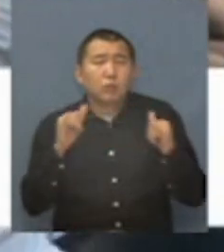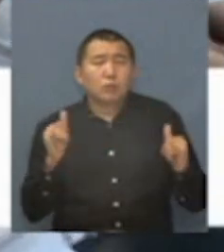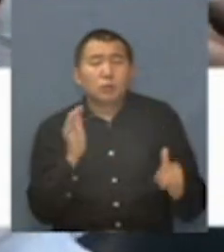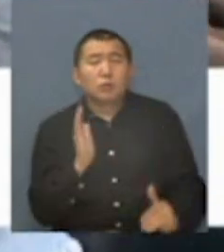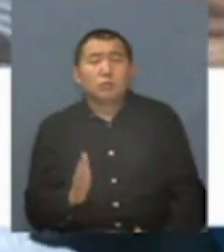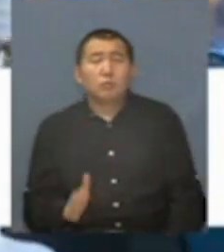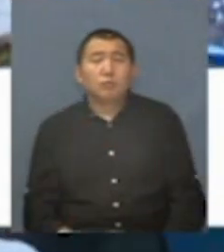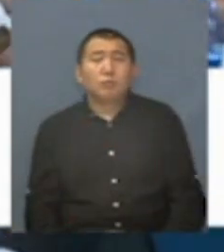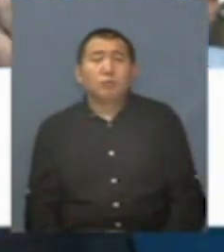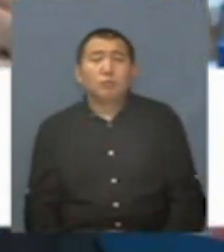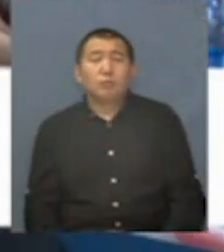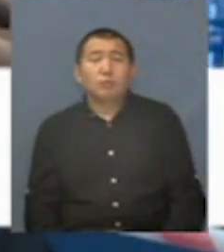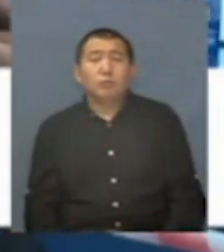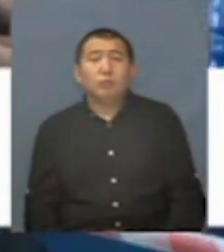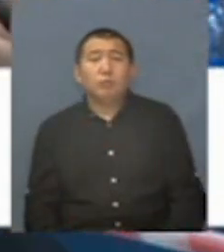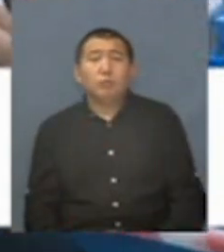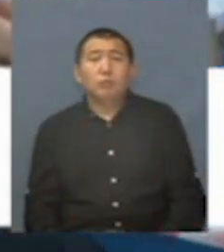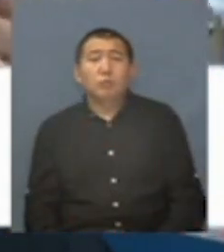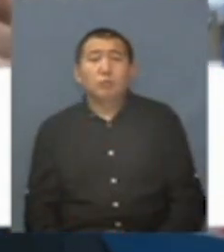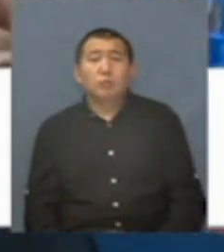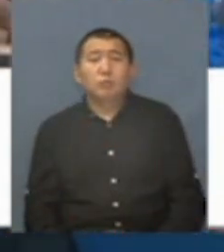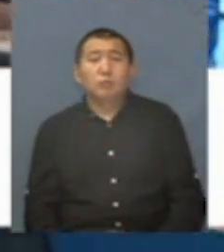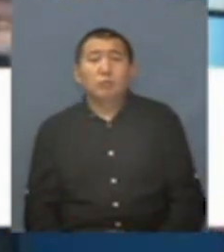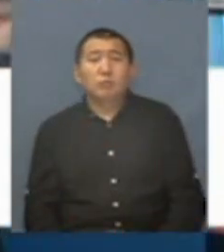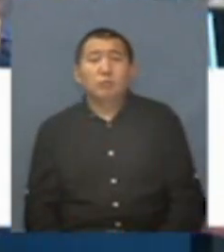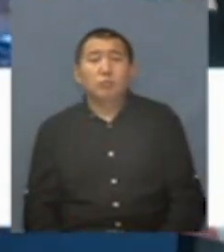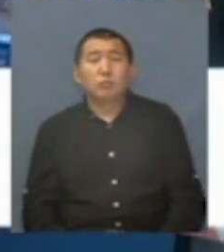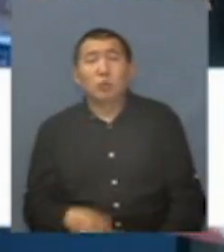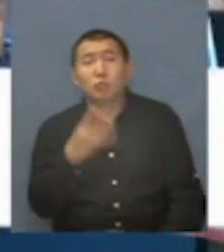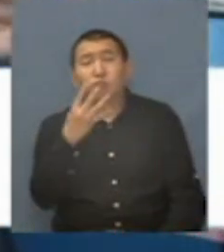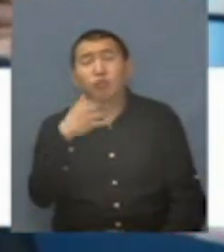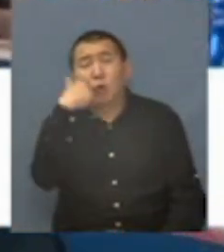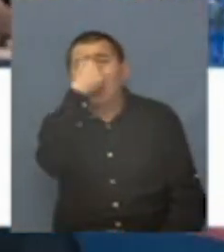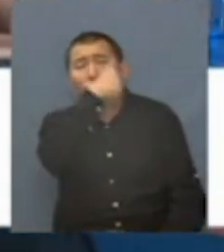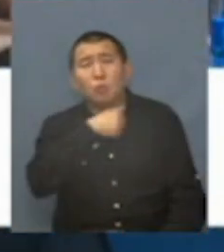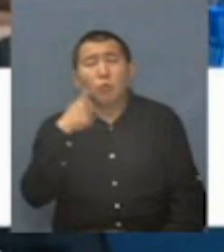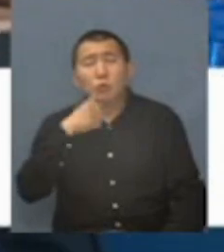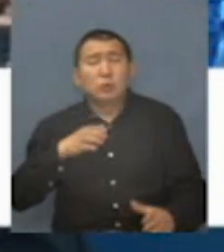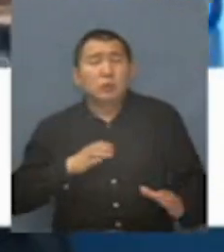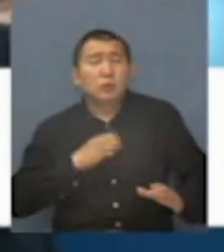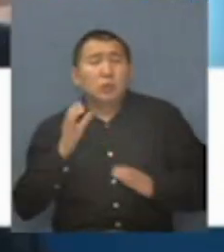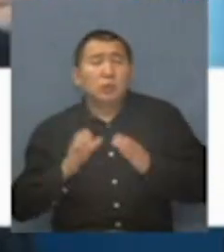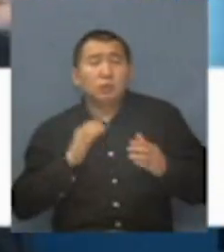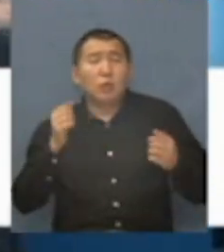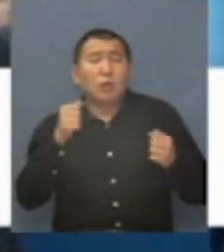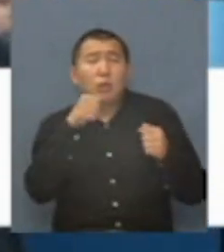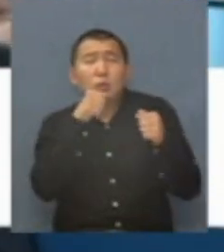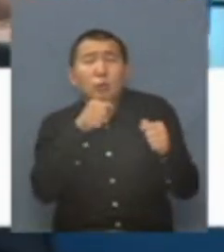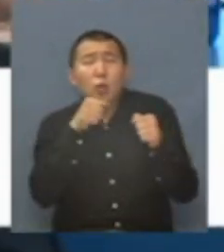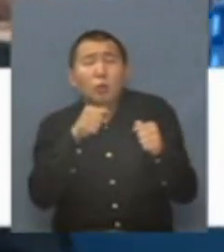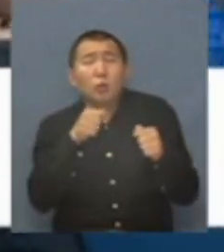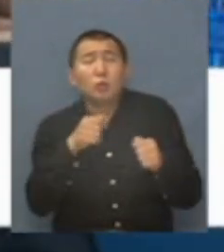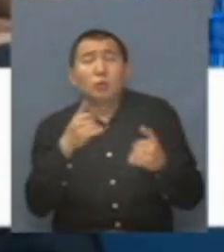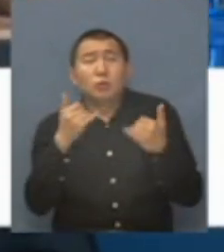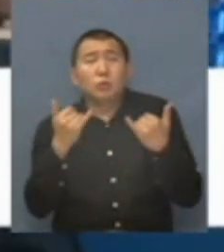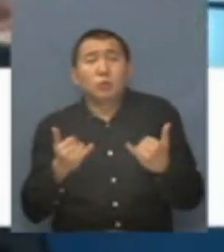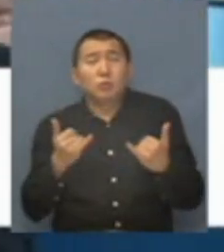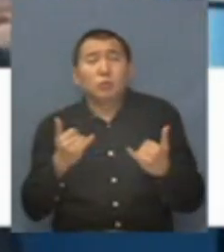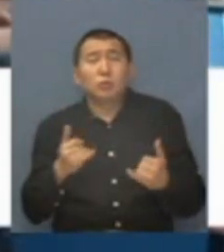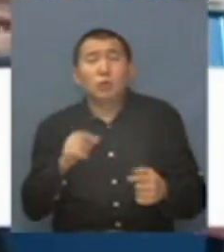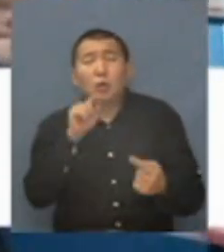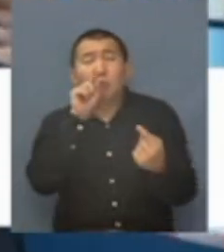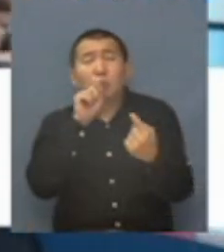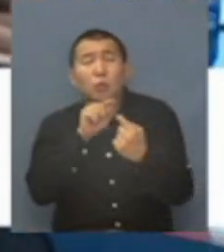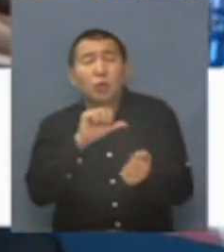Менің атым Еркен Тайырхан, мен бокспен 4 жыл айналысам. Бүгін ескерке айналған турнир болып